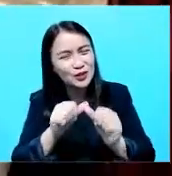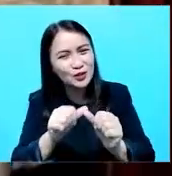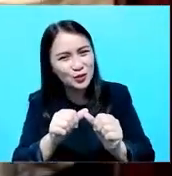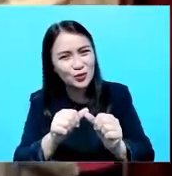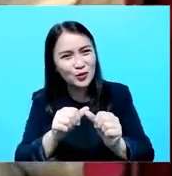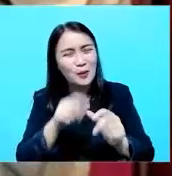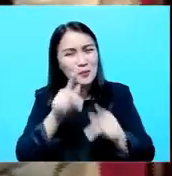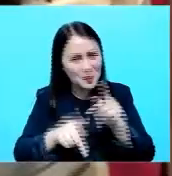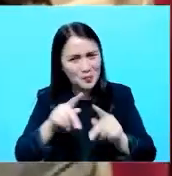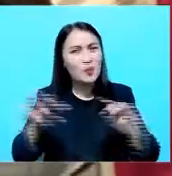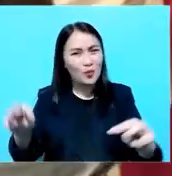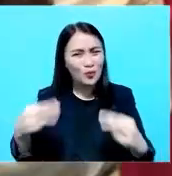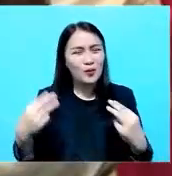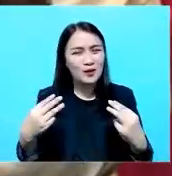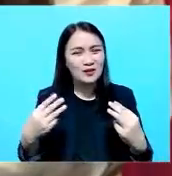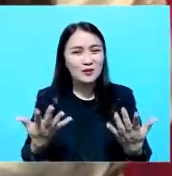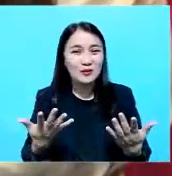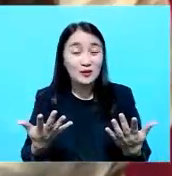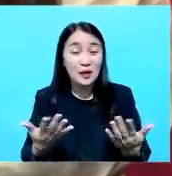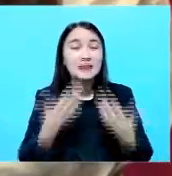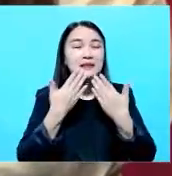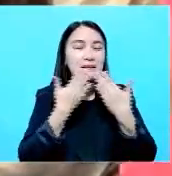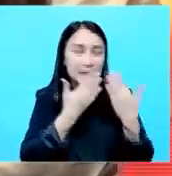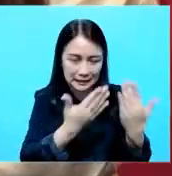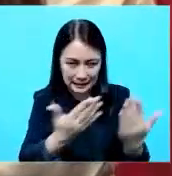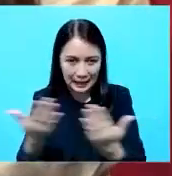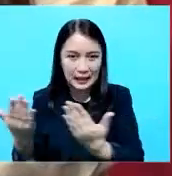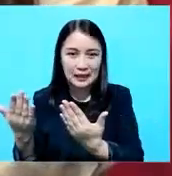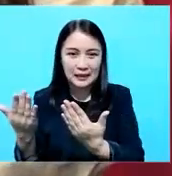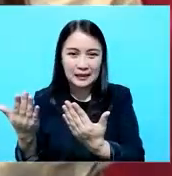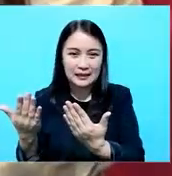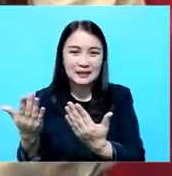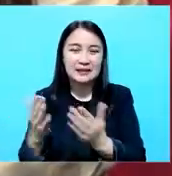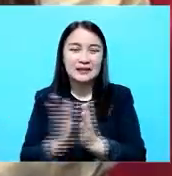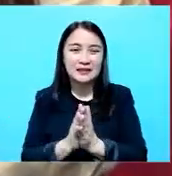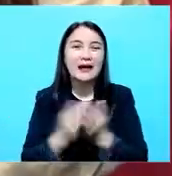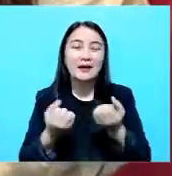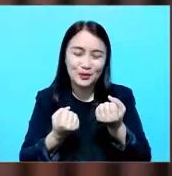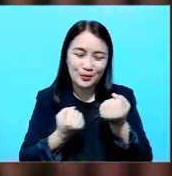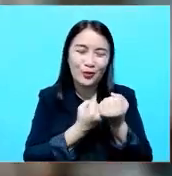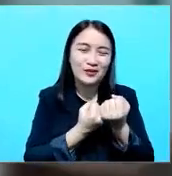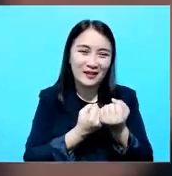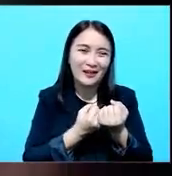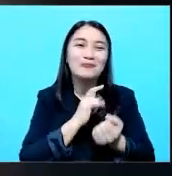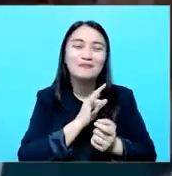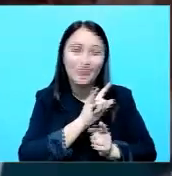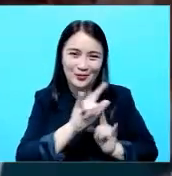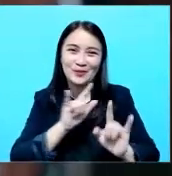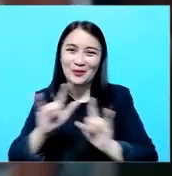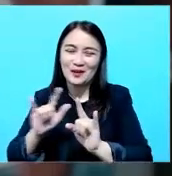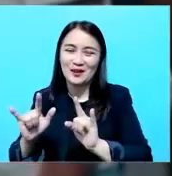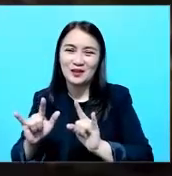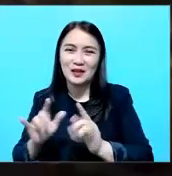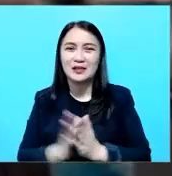Wala kaming ibang masabi kung di pasasalamat na sobra sa inyong pagmamahal at suporta. Dahil talagang hindi madali na